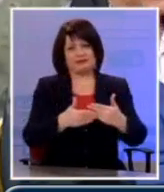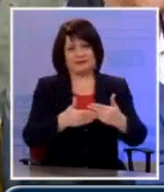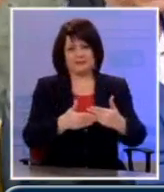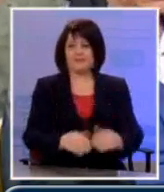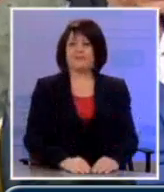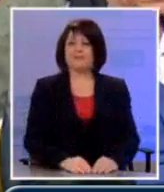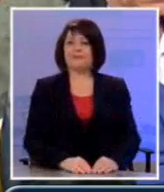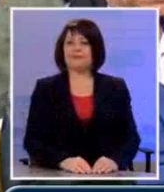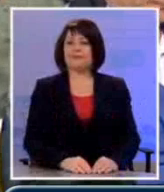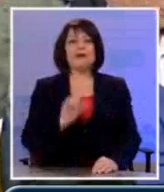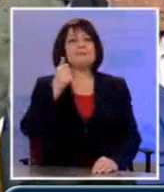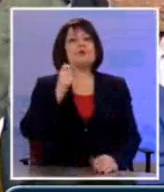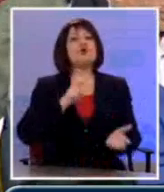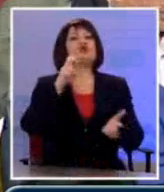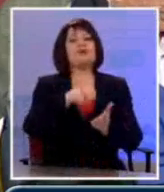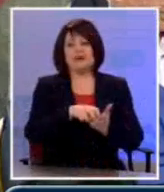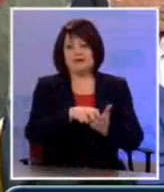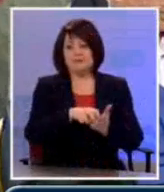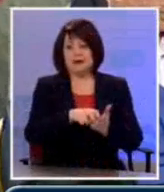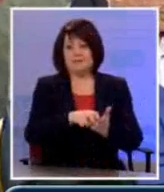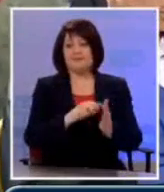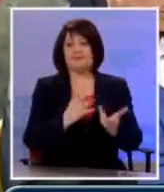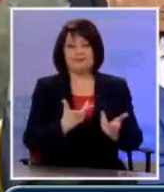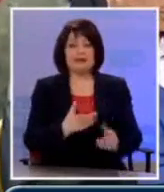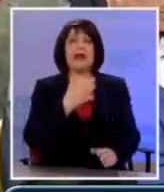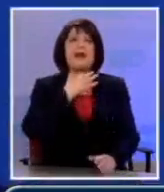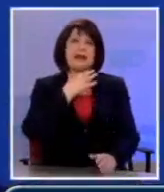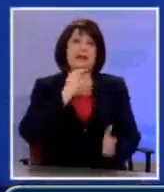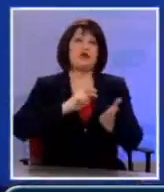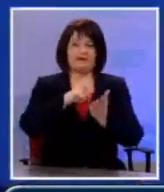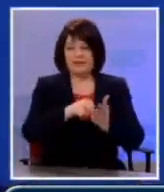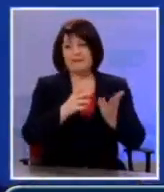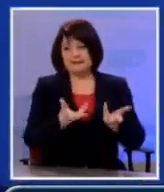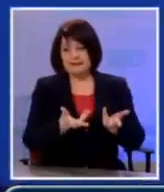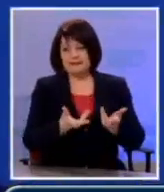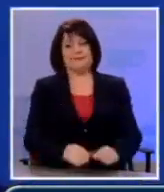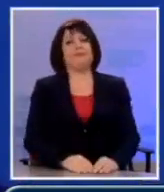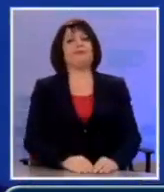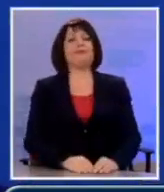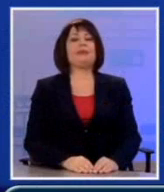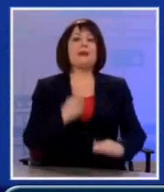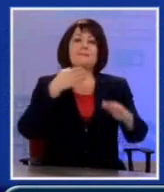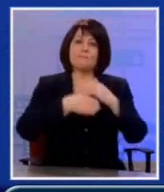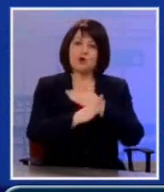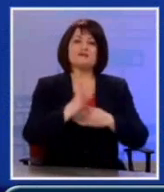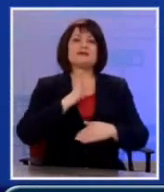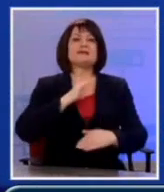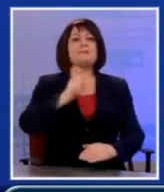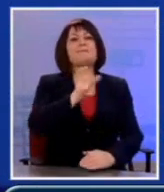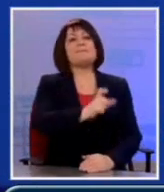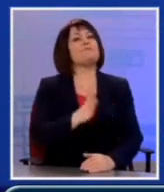Πρώτο βήμα για αυτήν την πρόσβαση, ή μάλλον αναγκαίο βήμα, είναι η πρόσβαση των